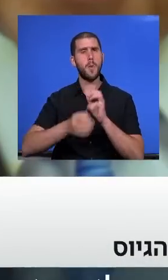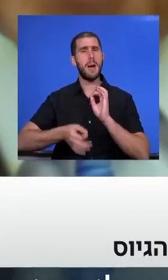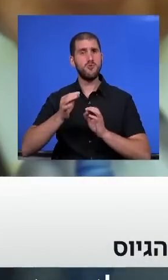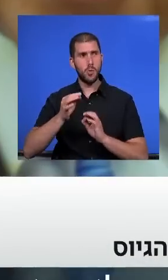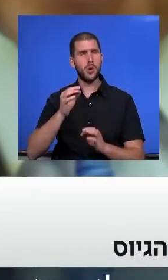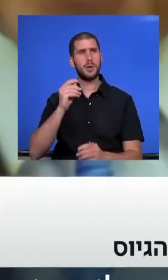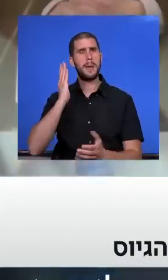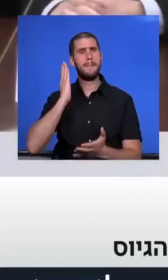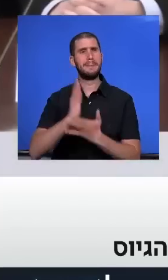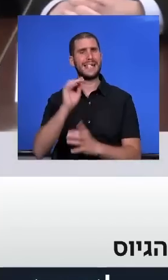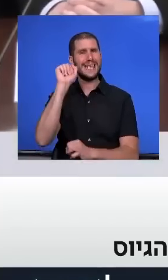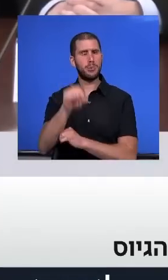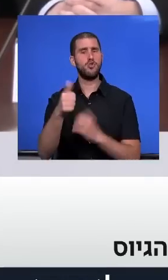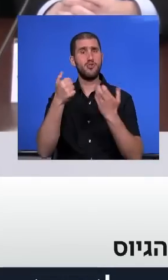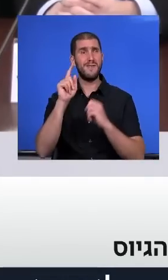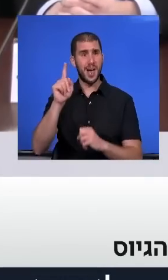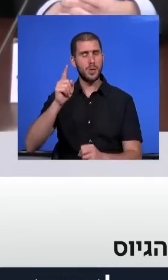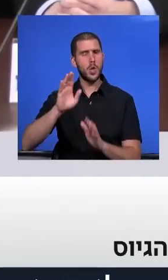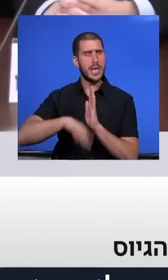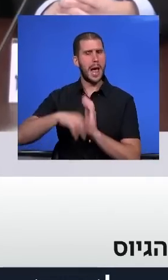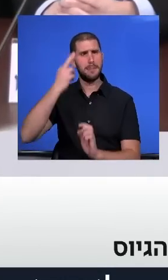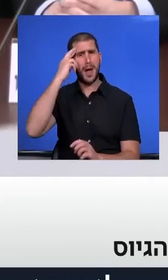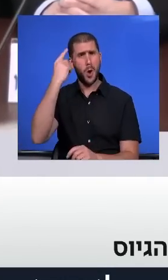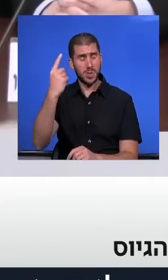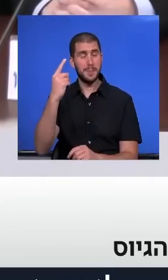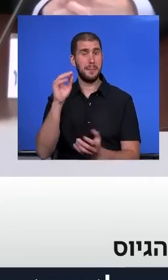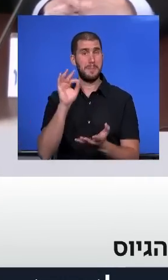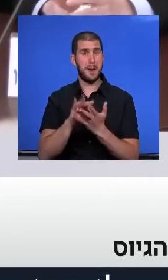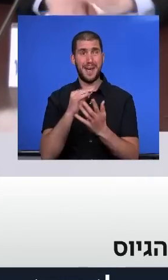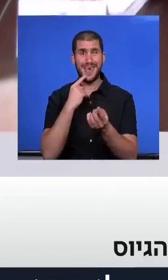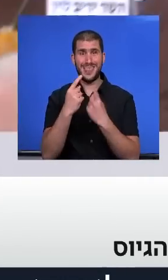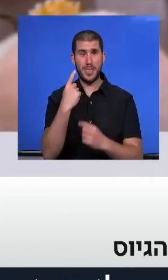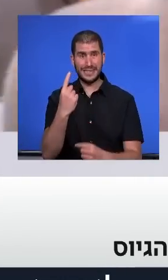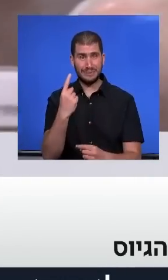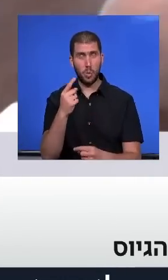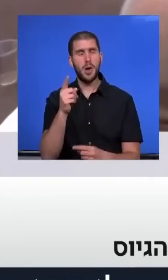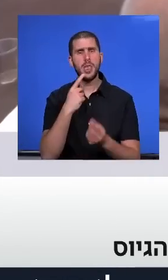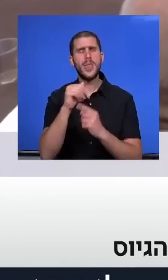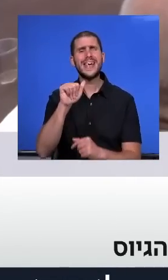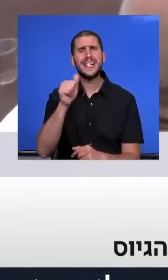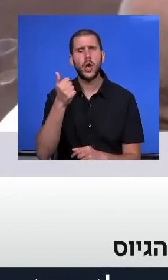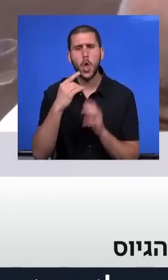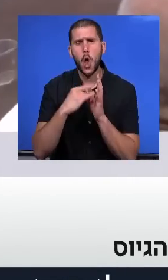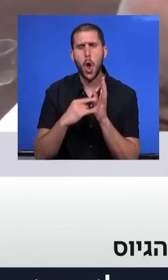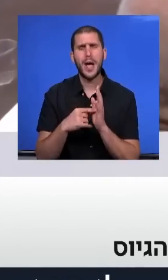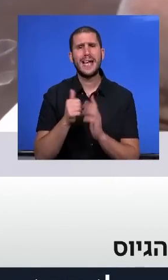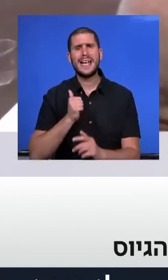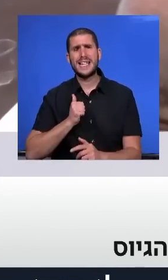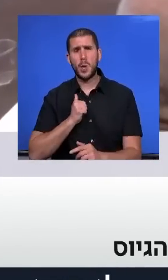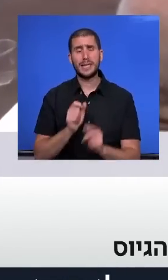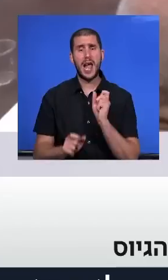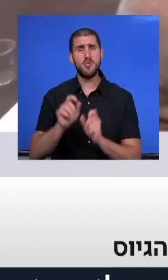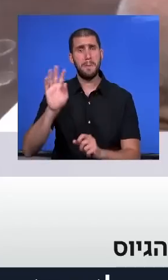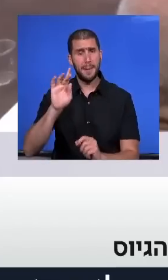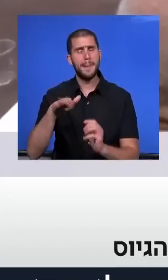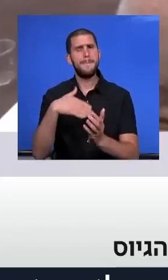התגברות ב-61, הוא יורד מהרעיון הזה, ובמהלך הדיון היום, הדיון הראשון על חוק הגיוס, אנשי נתניהו